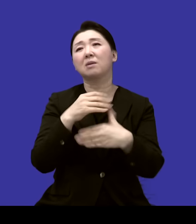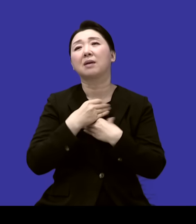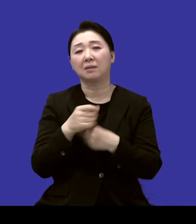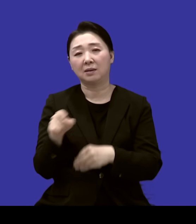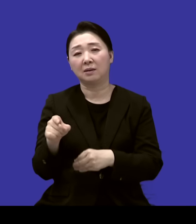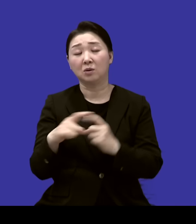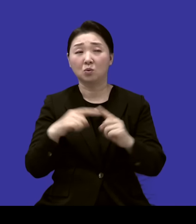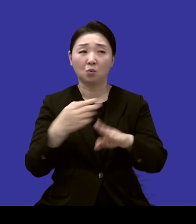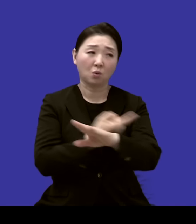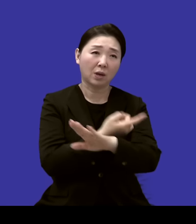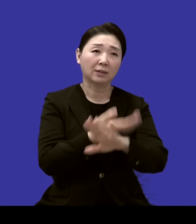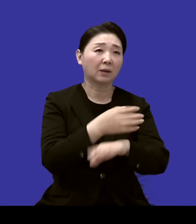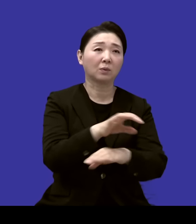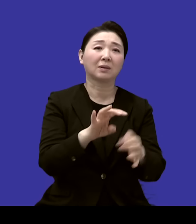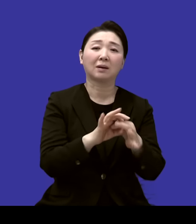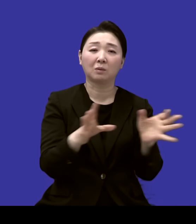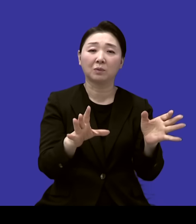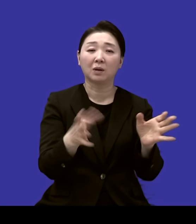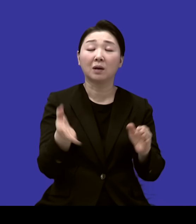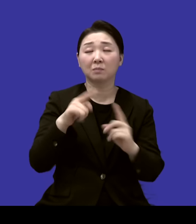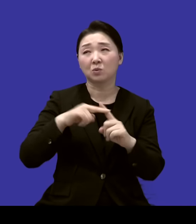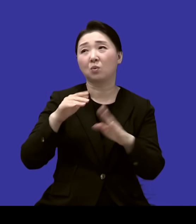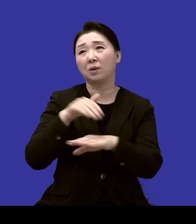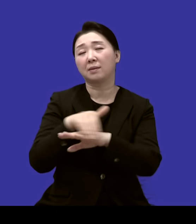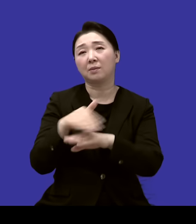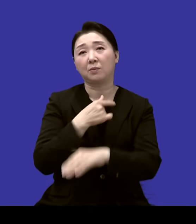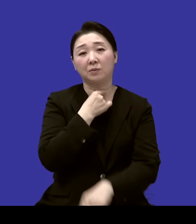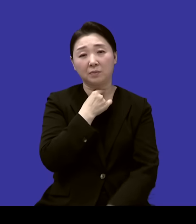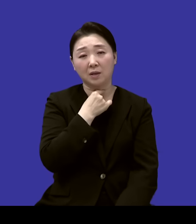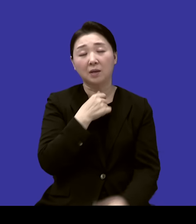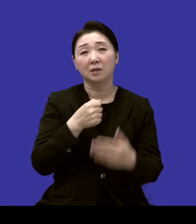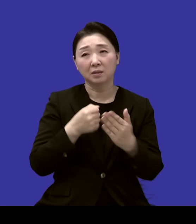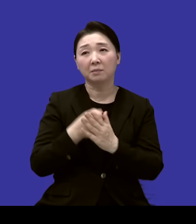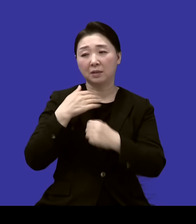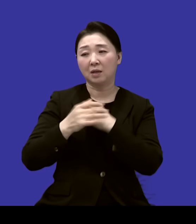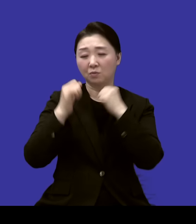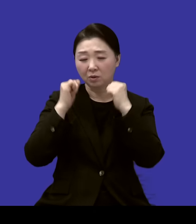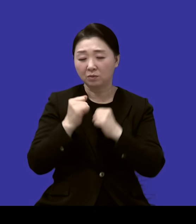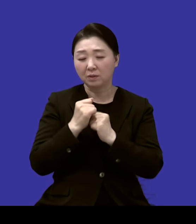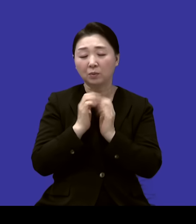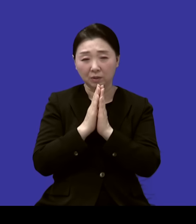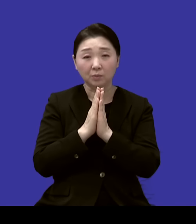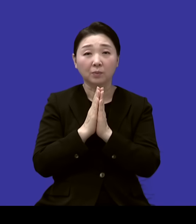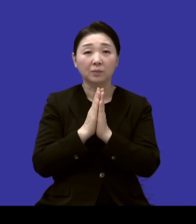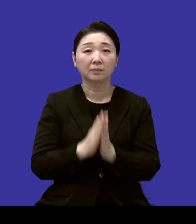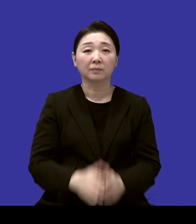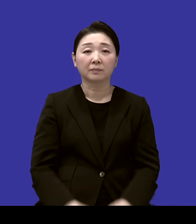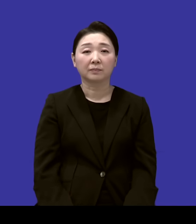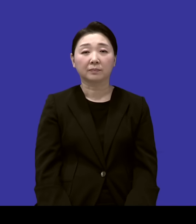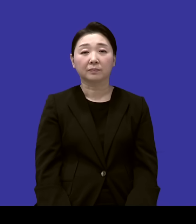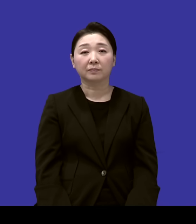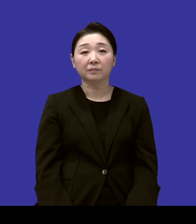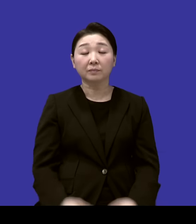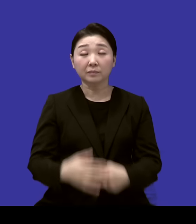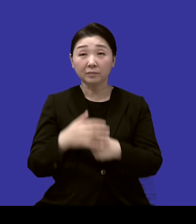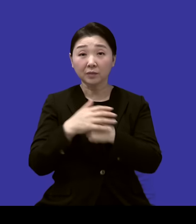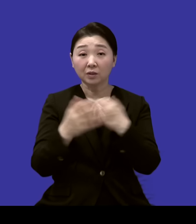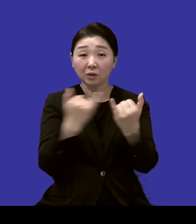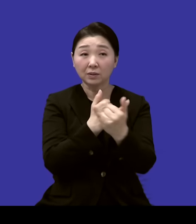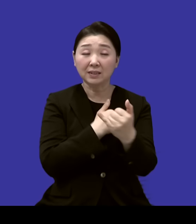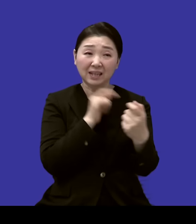말고는 제가 어디든 상관없는데 네. 교회 가고 싶다. 그래서 전 대구에 있어야 된다라고 기도를 드렸는데 네. 제가 대구에 있는 친척이 저랑